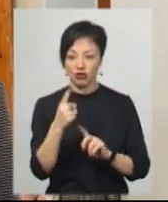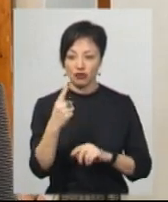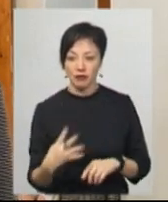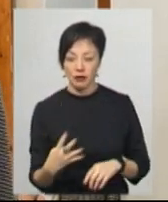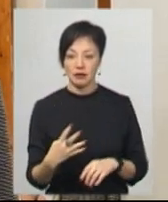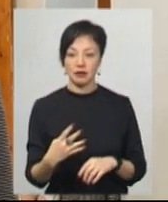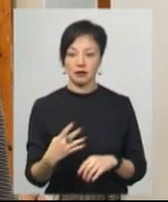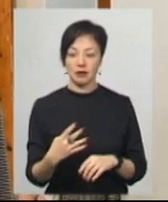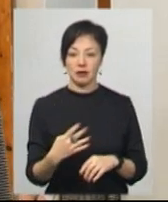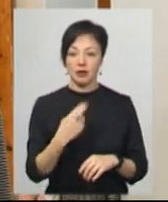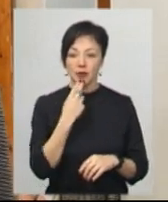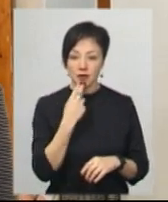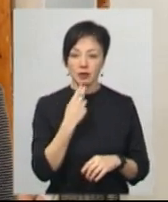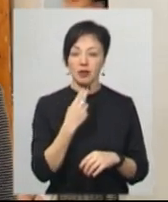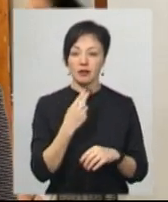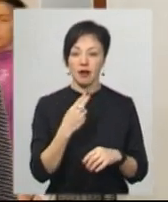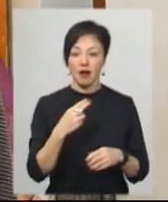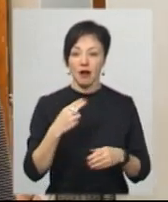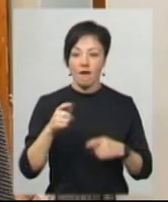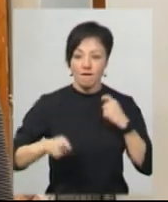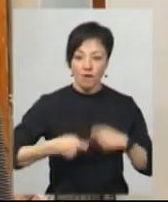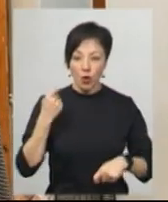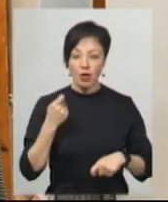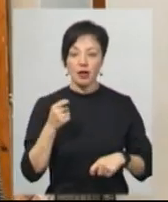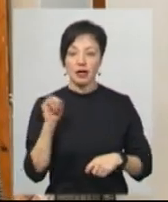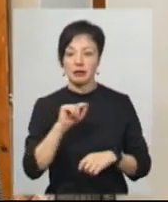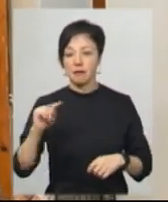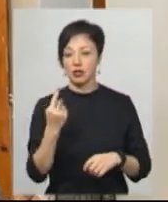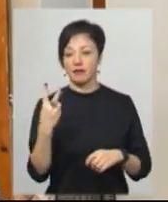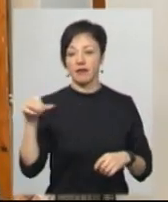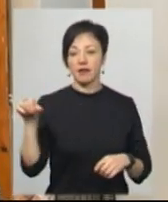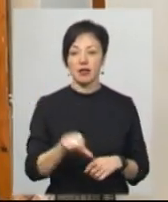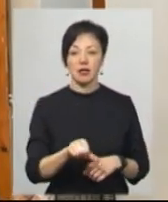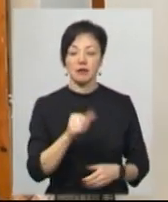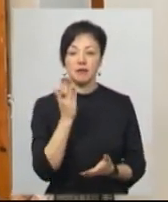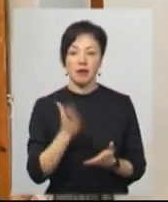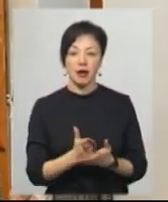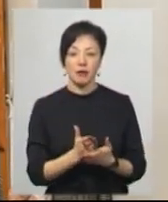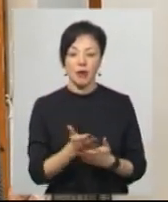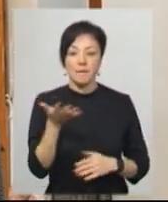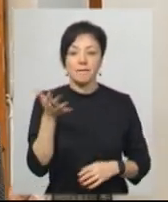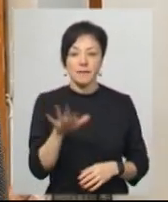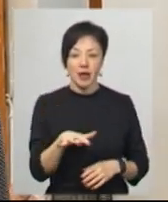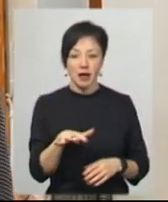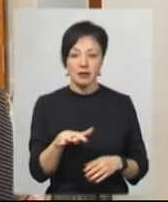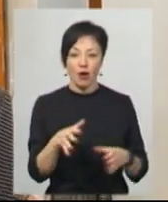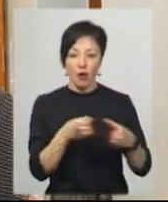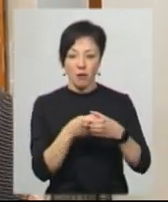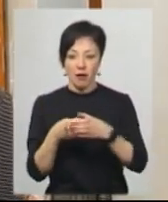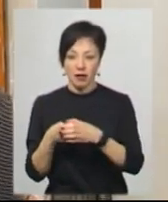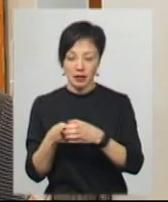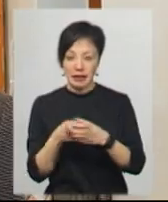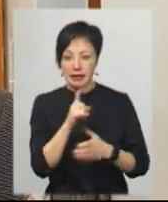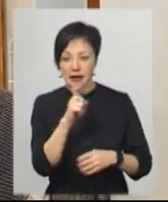нам свистять фоли, так і за перші дві хвилини ми вже маємо 5 командних. Така